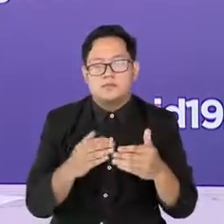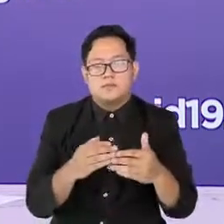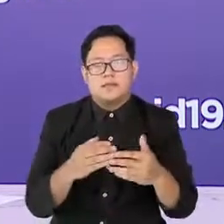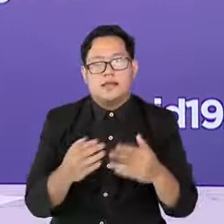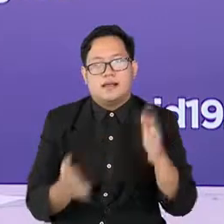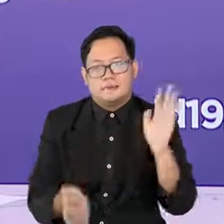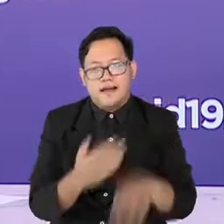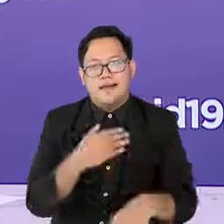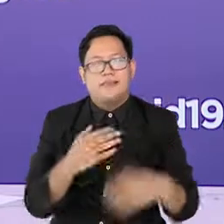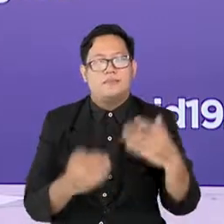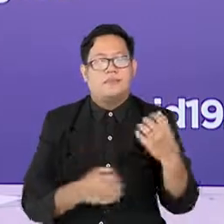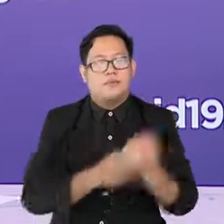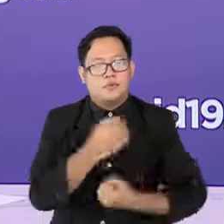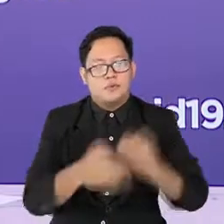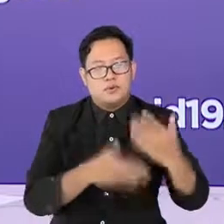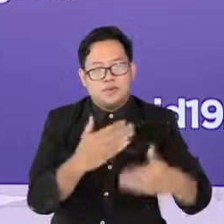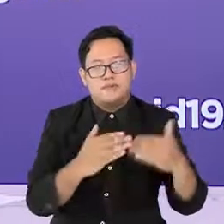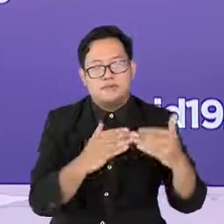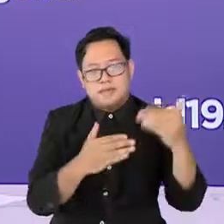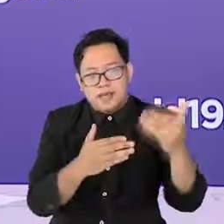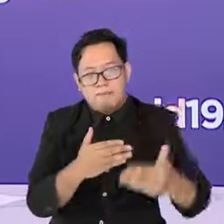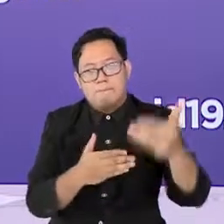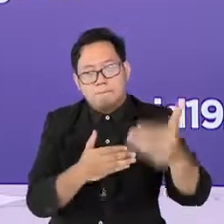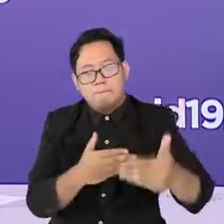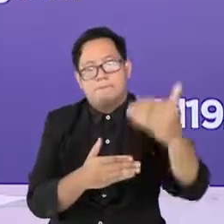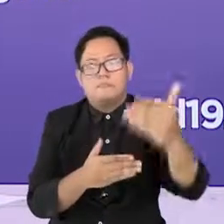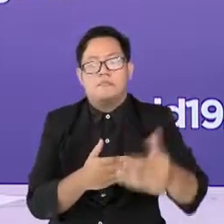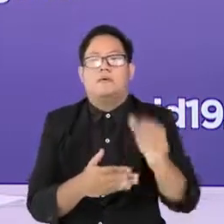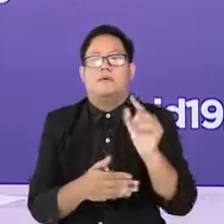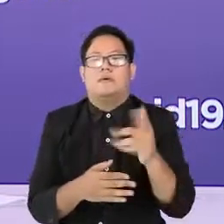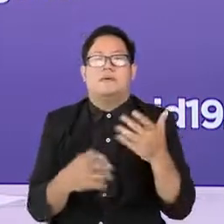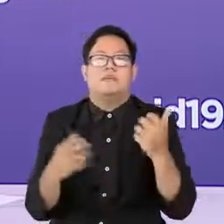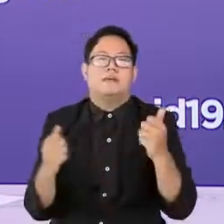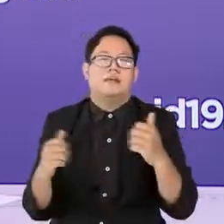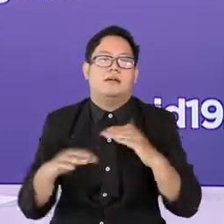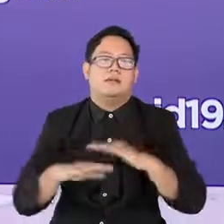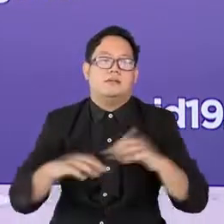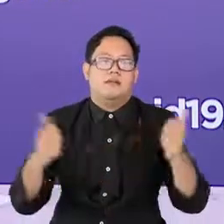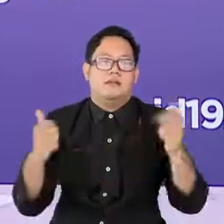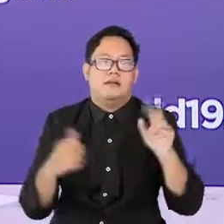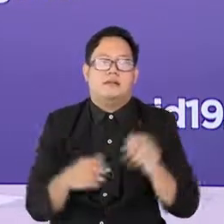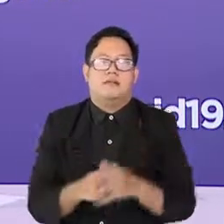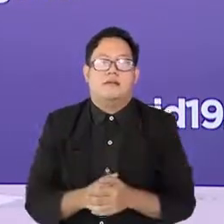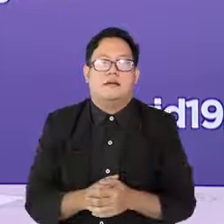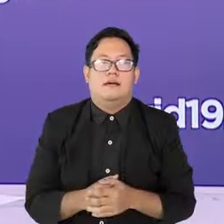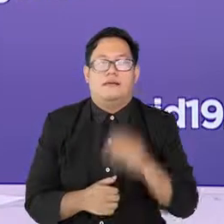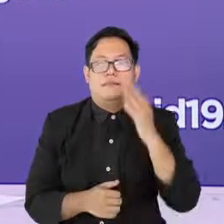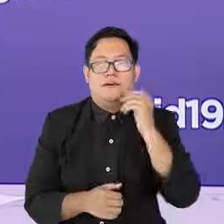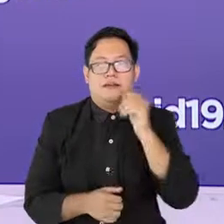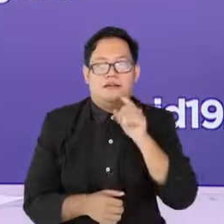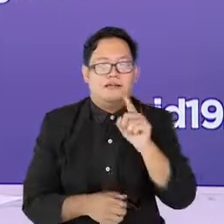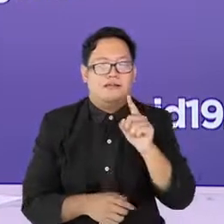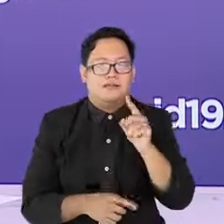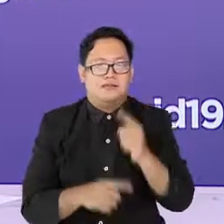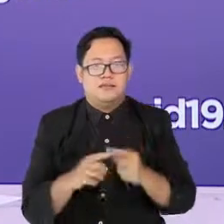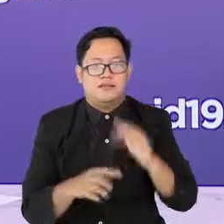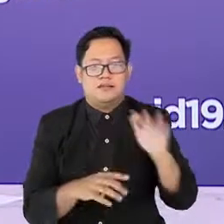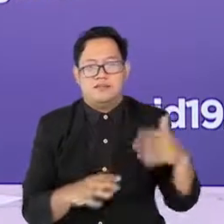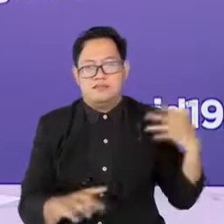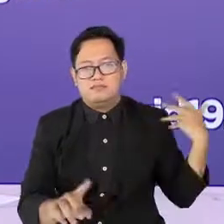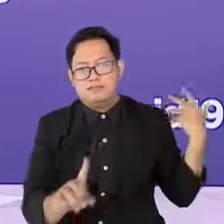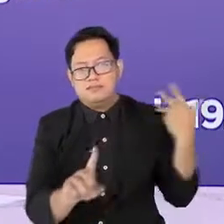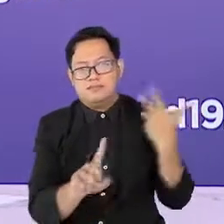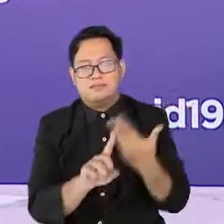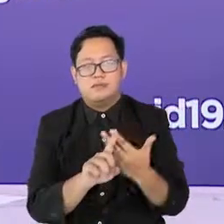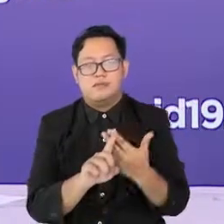produktif demi mencapai bangsa yang sehat serta Sejahtera pengalaman selama satu setengah tahun ini perlu